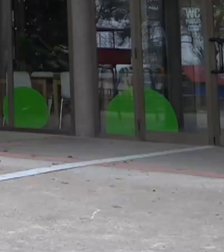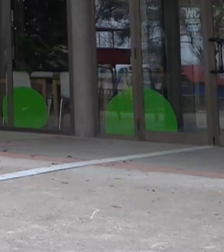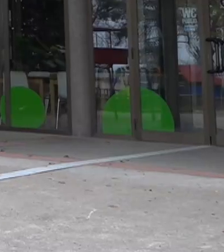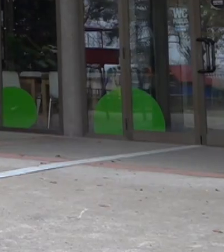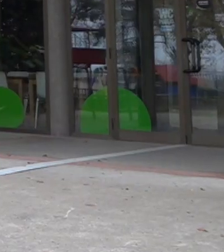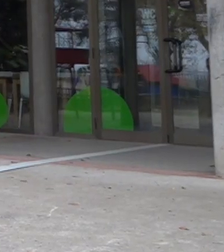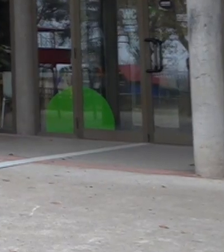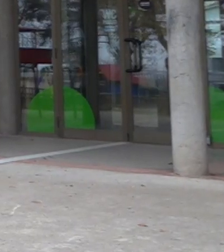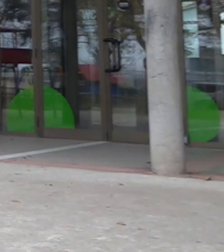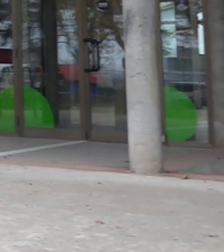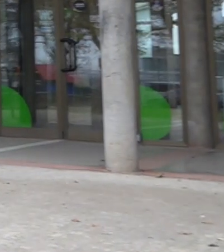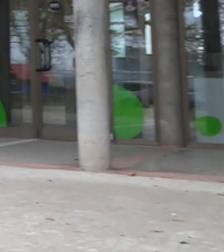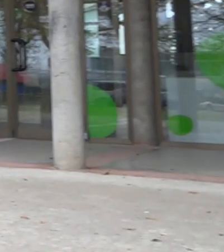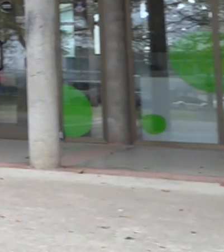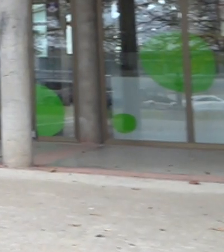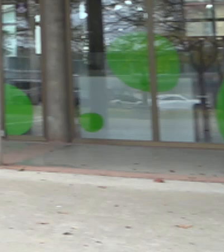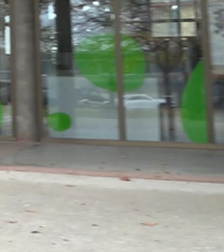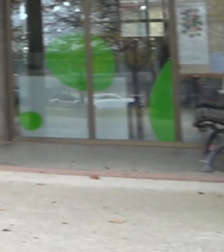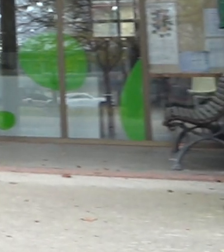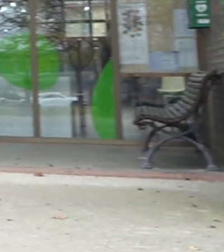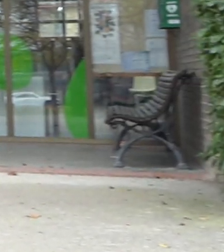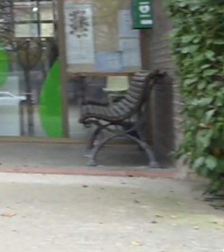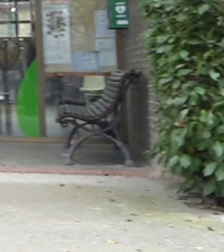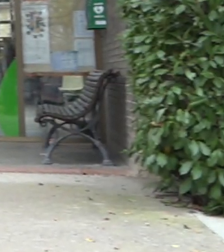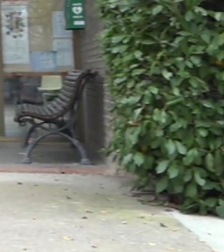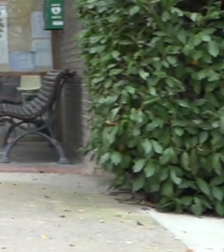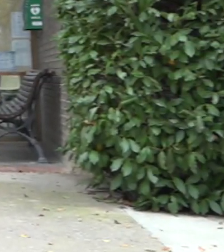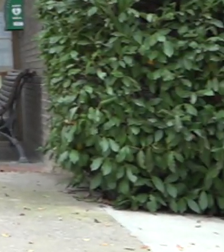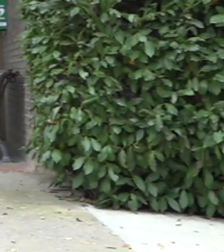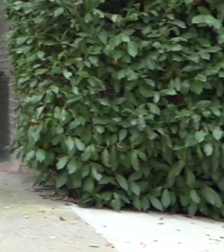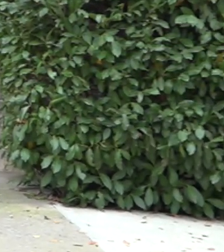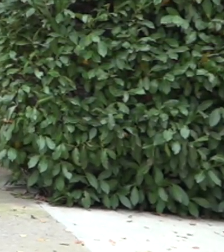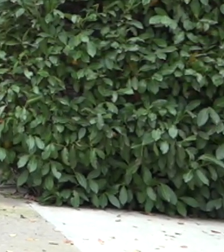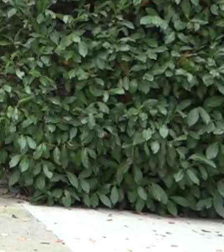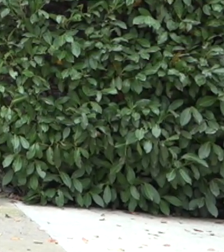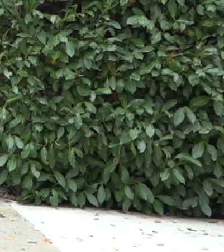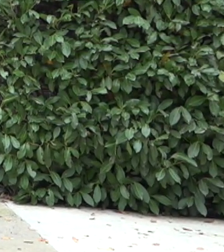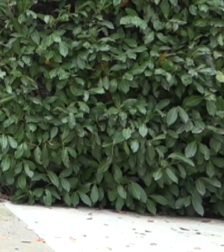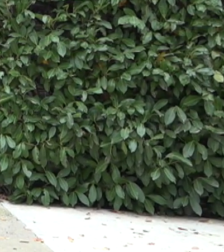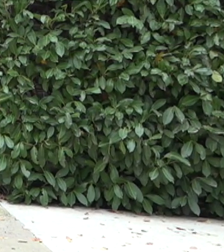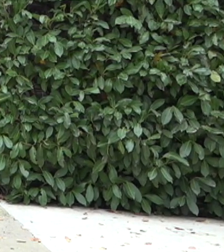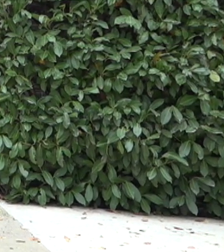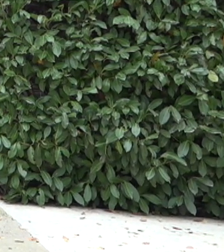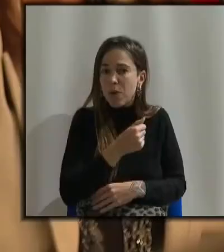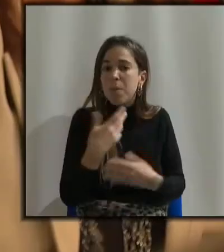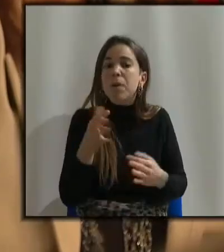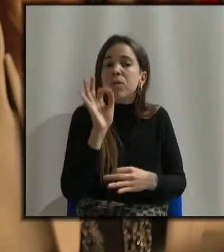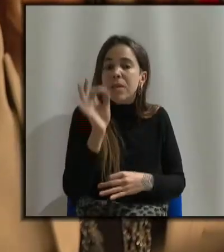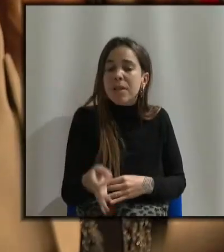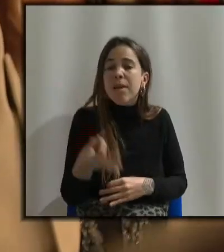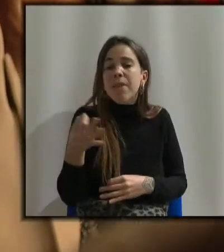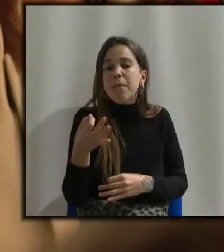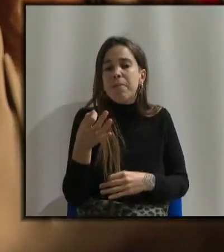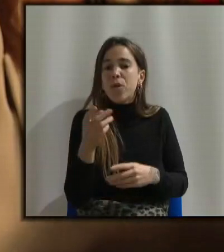qui procedeixi, perquè és evident, doncs, que l'Ajuntament en aquest sentit no té competències pròpies, però sí que pensem que té el deure